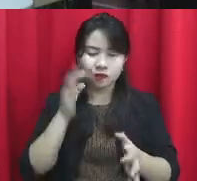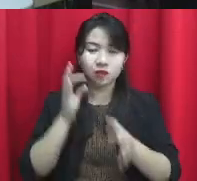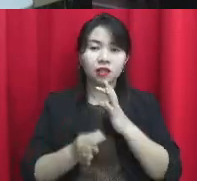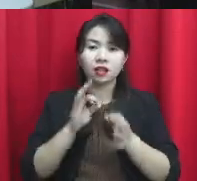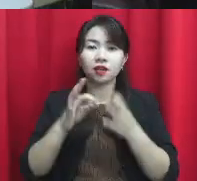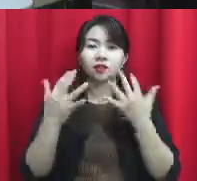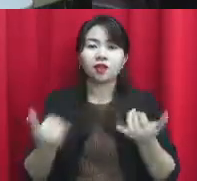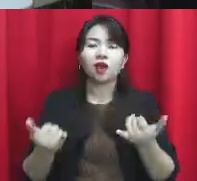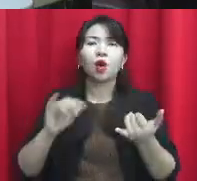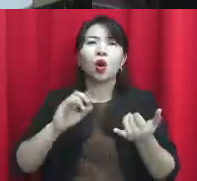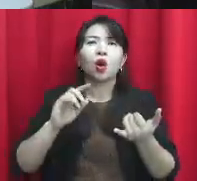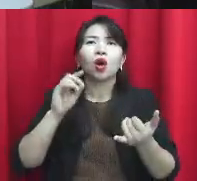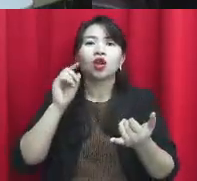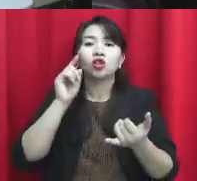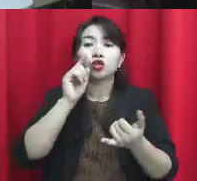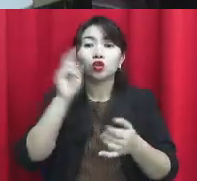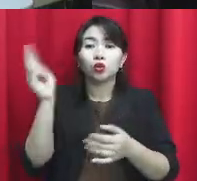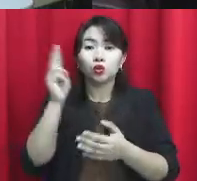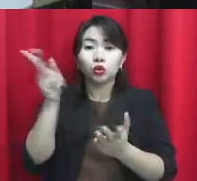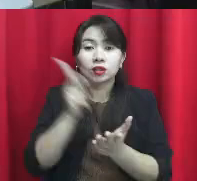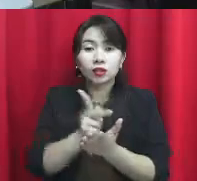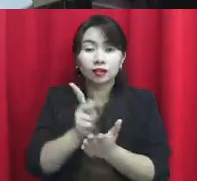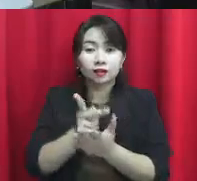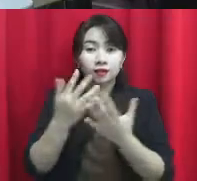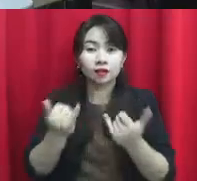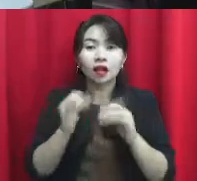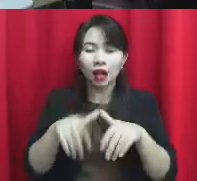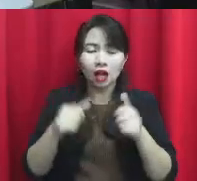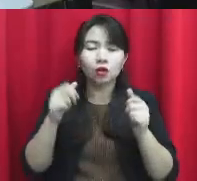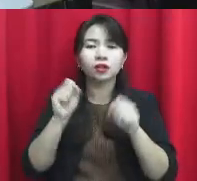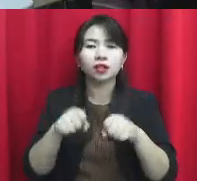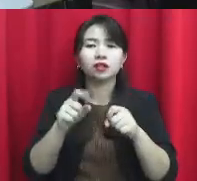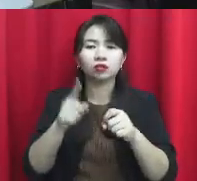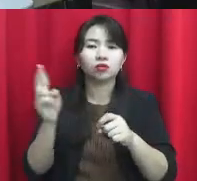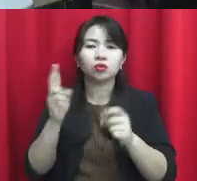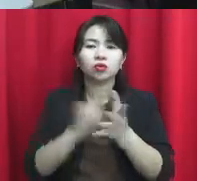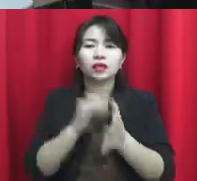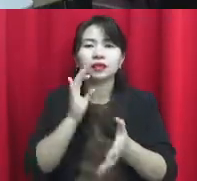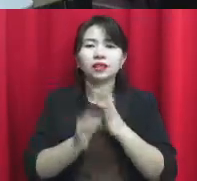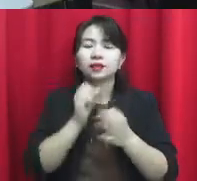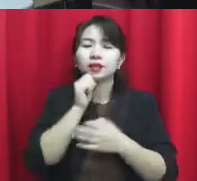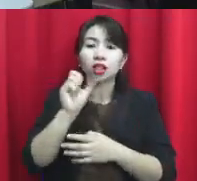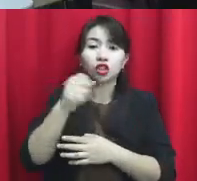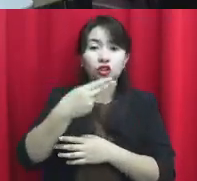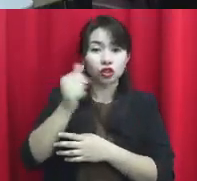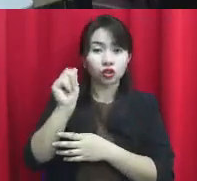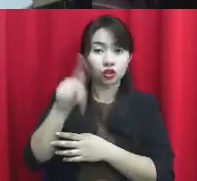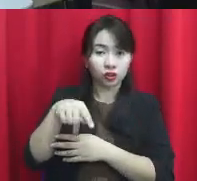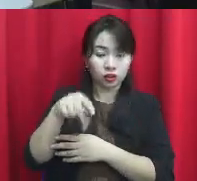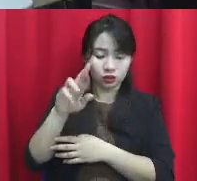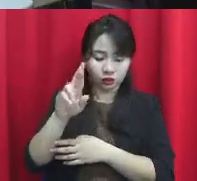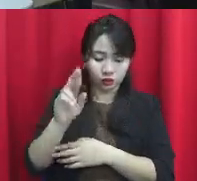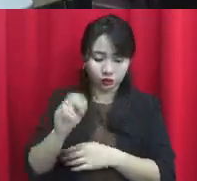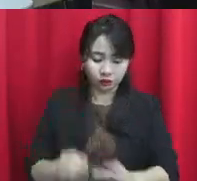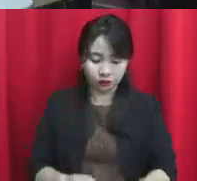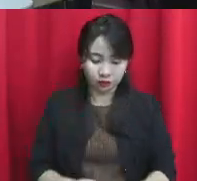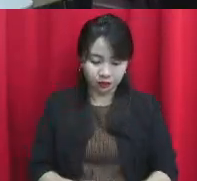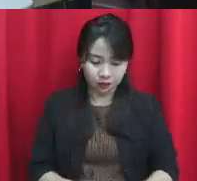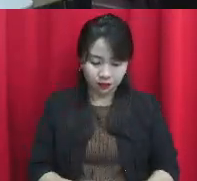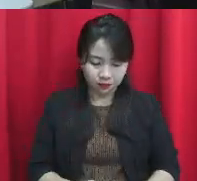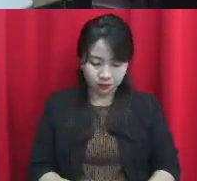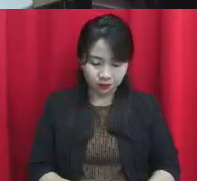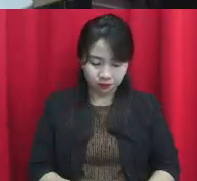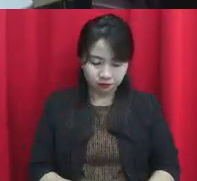prutas sa anoang paggamit na paano mo magagamit ang hindi mo na magagamit sa sa kung paaano gagamitin yung isang